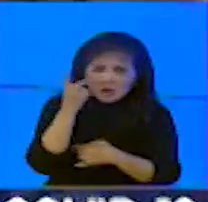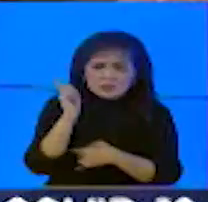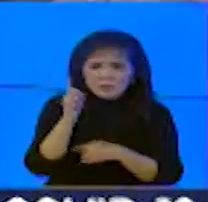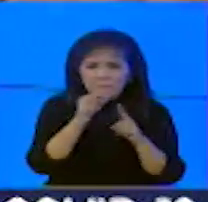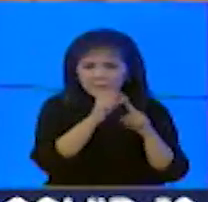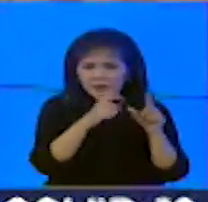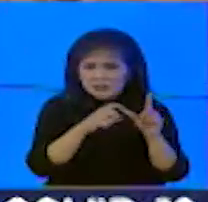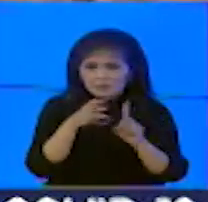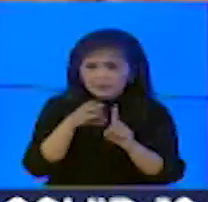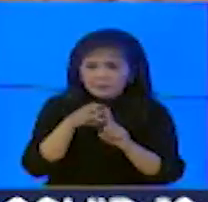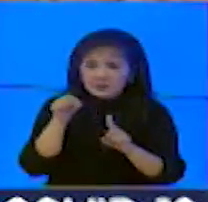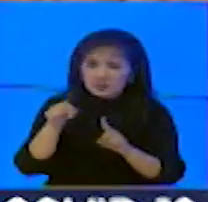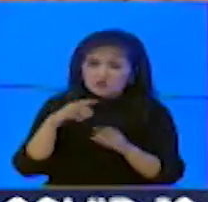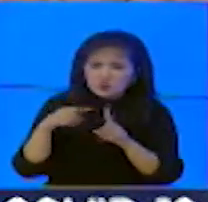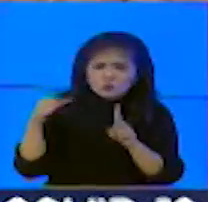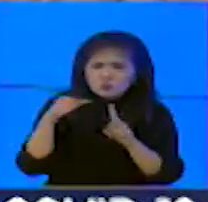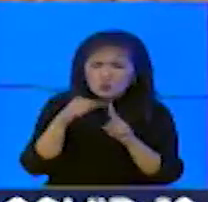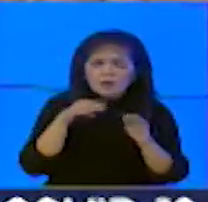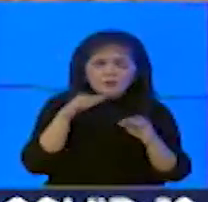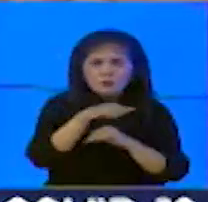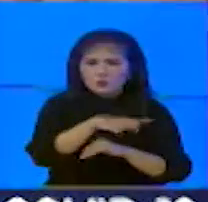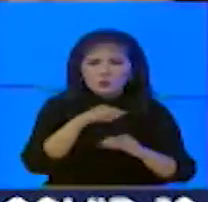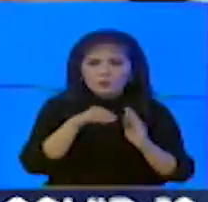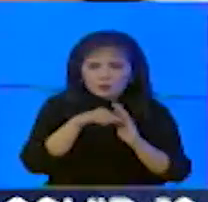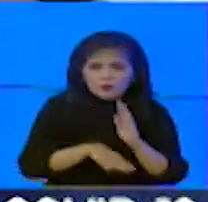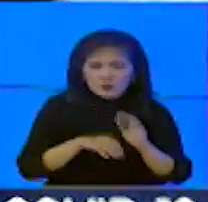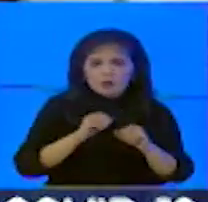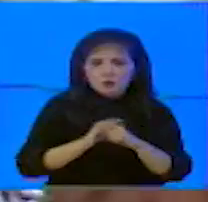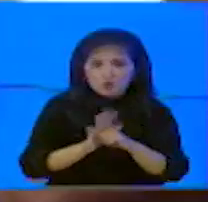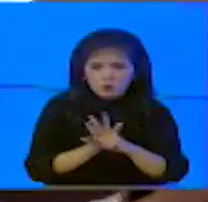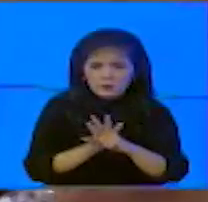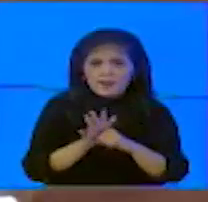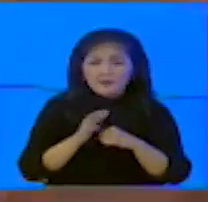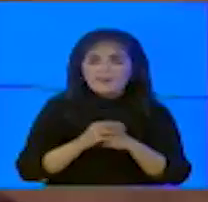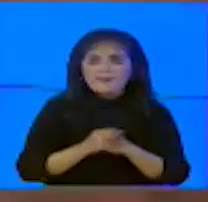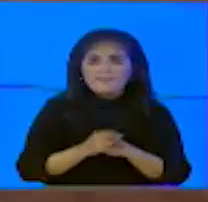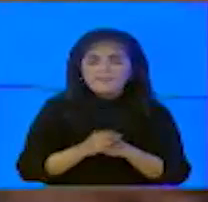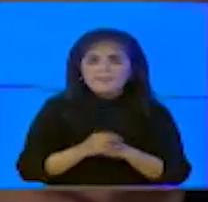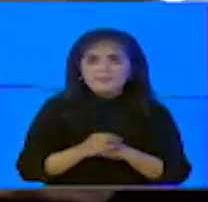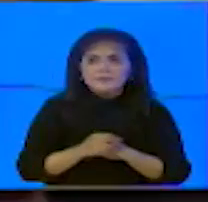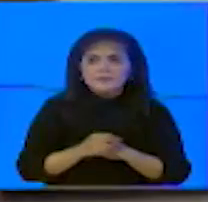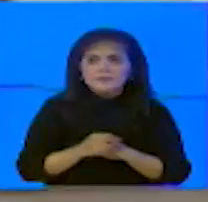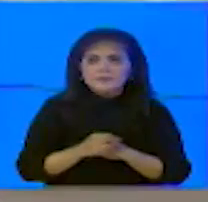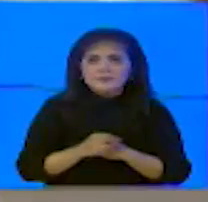untuk penekanan penyebaran virus COVID-19 di kota Tangerang